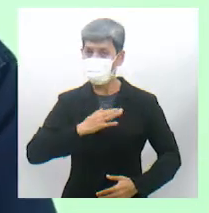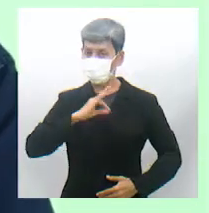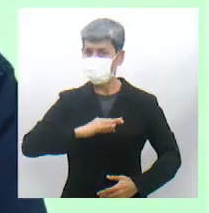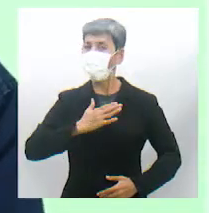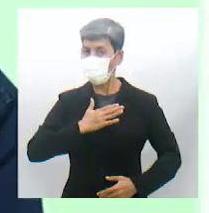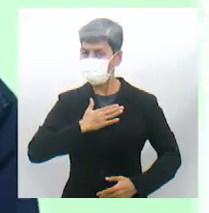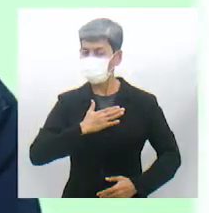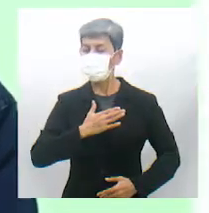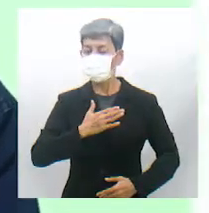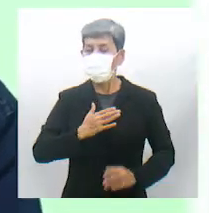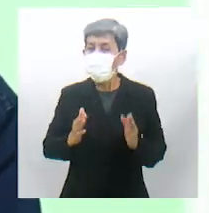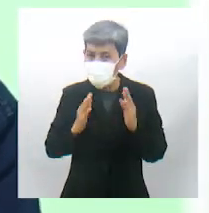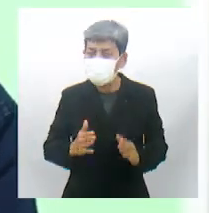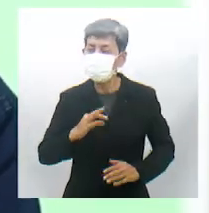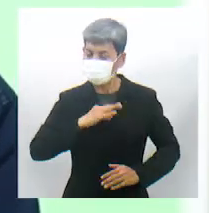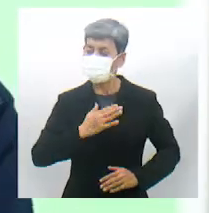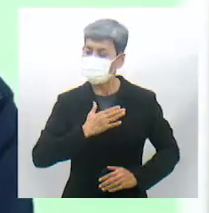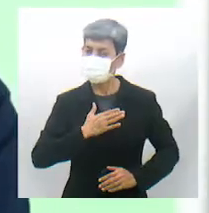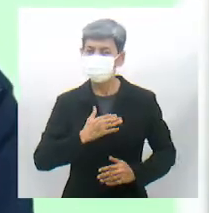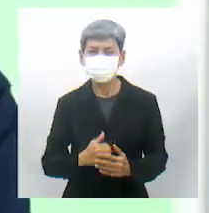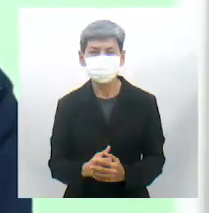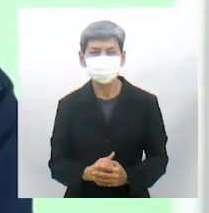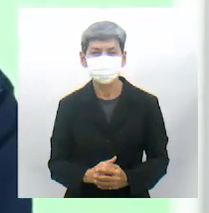ราครับอยู่ที่คนนะครับ